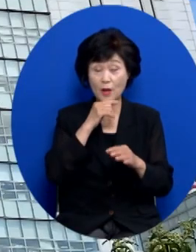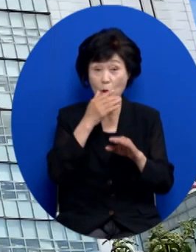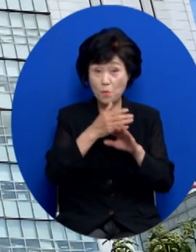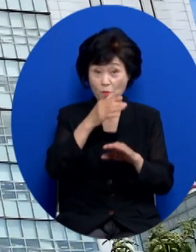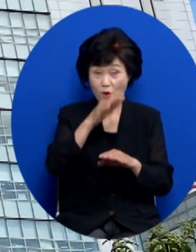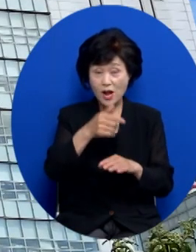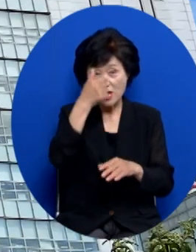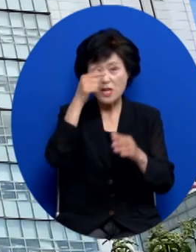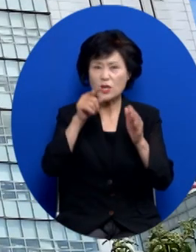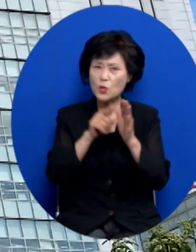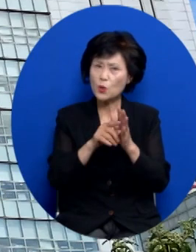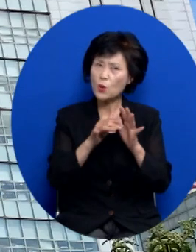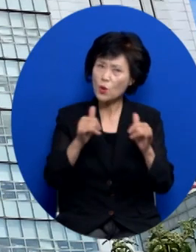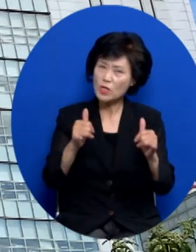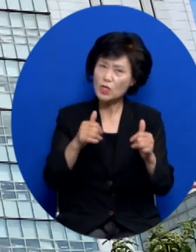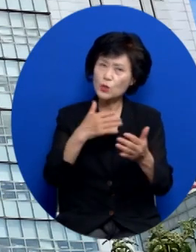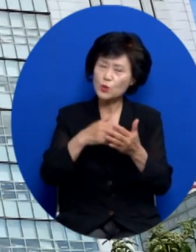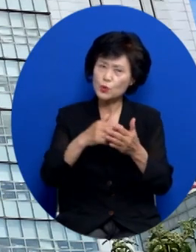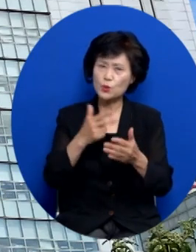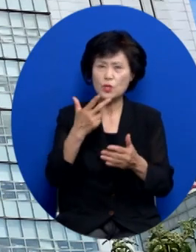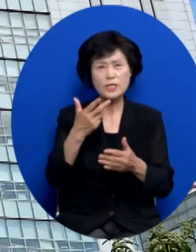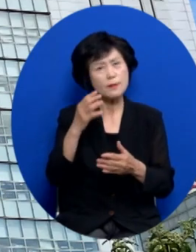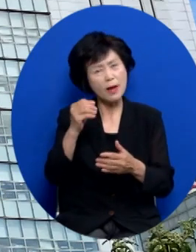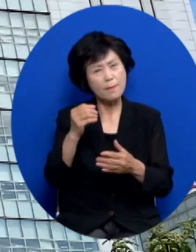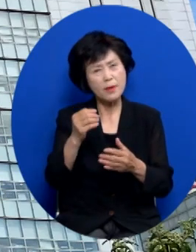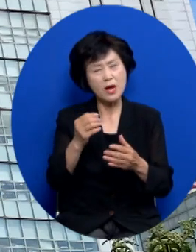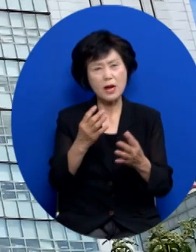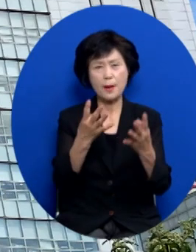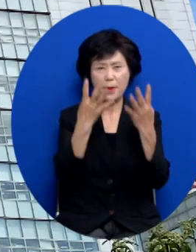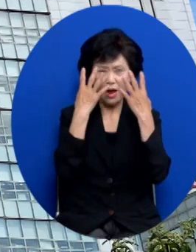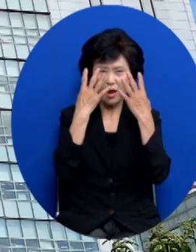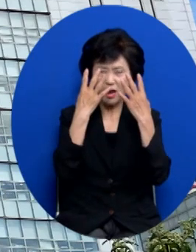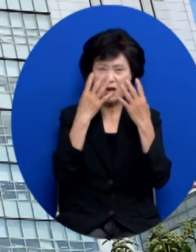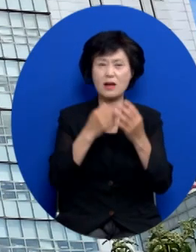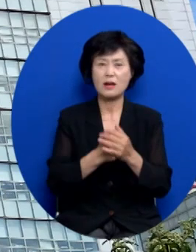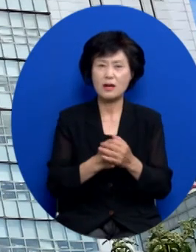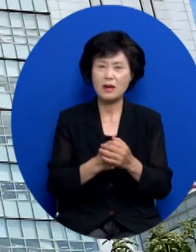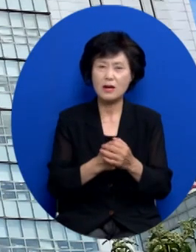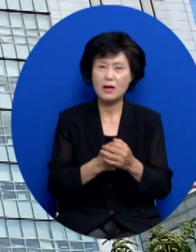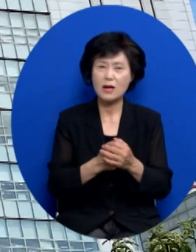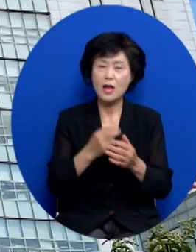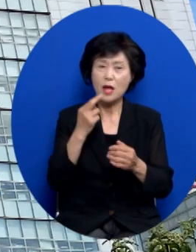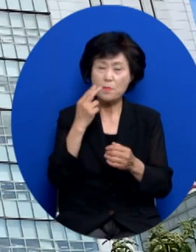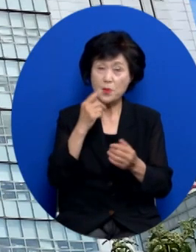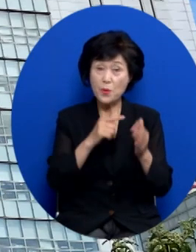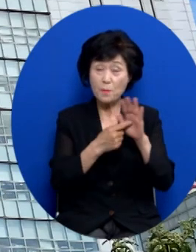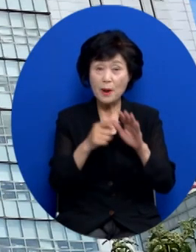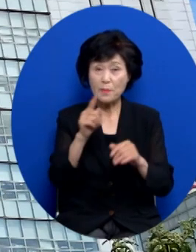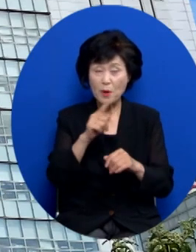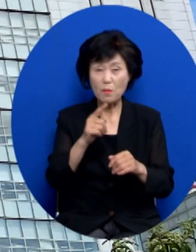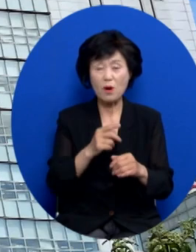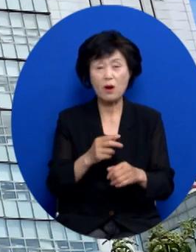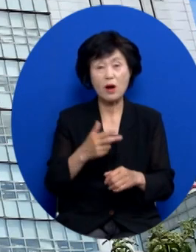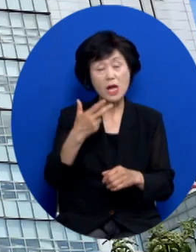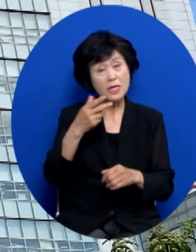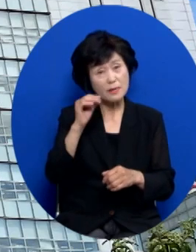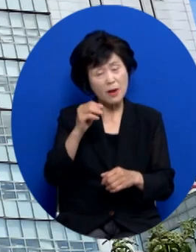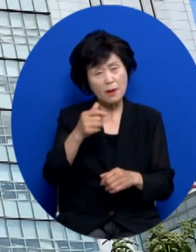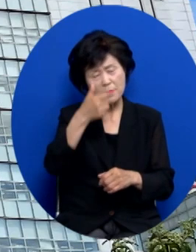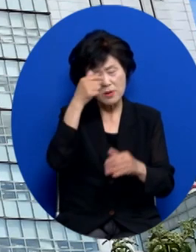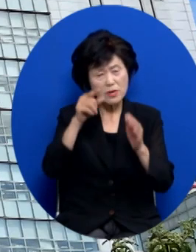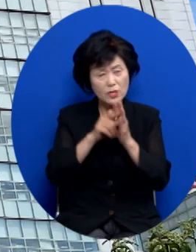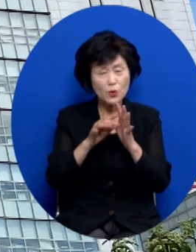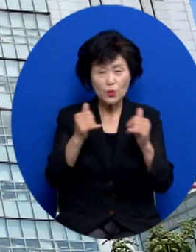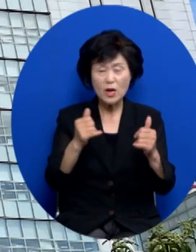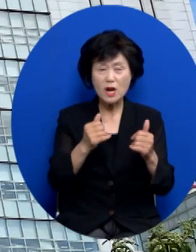북한의 기독교인 약 7만 명이 수감돼 있는 것으로 나타났습니다. 미국 국무부에 따르면 북한의 약 7만 명의 기독교인이 수감돼